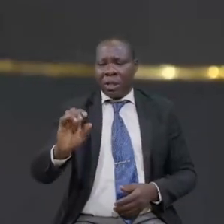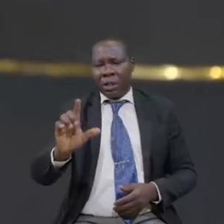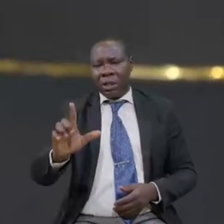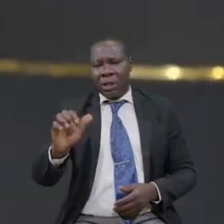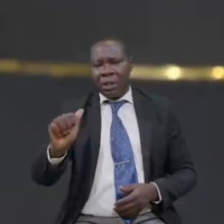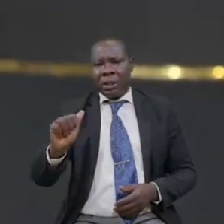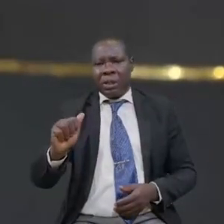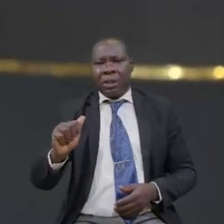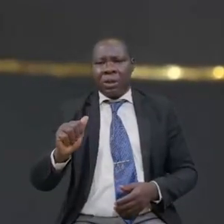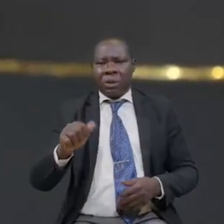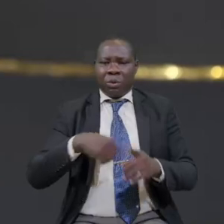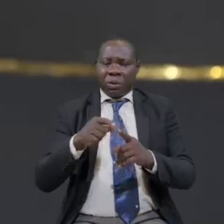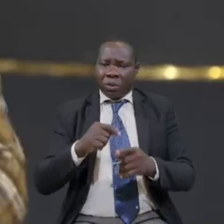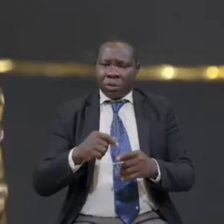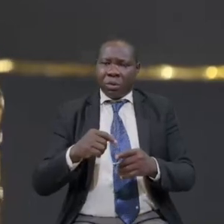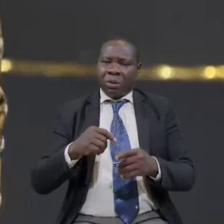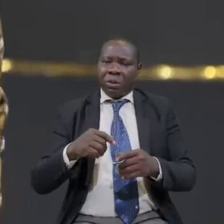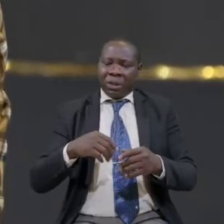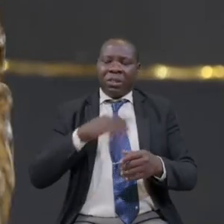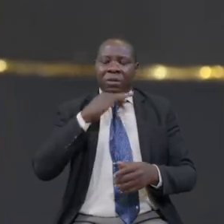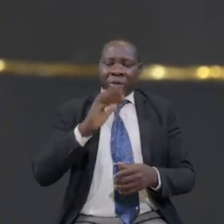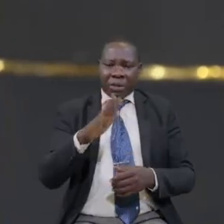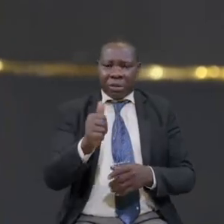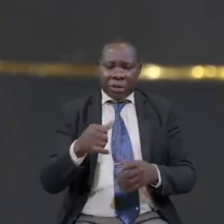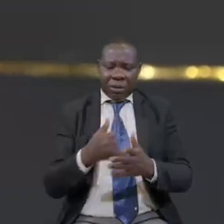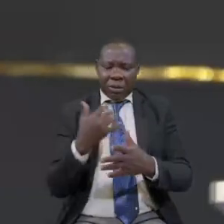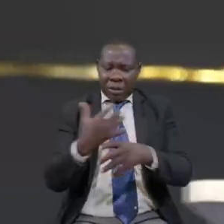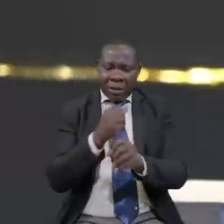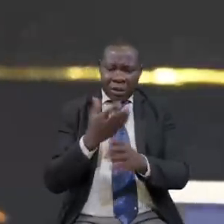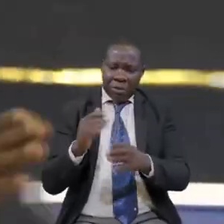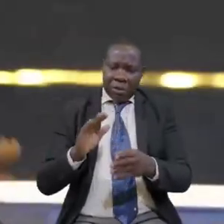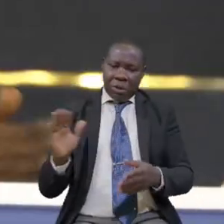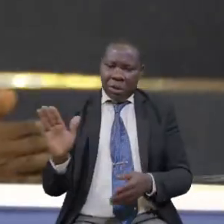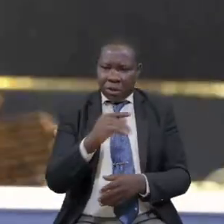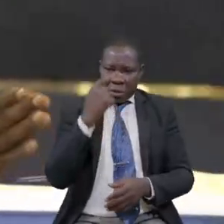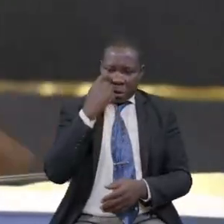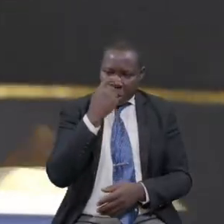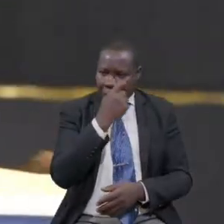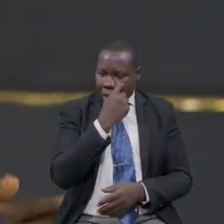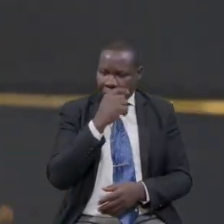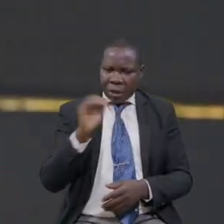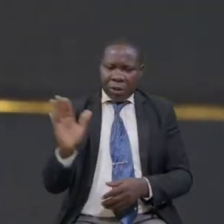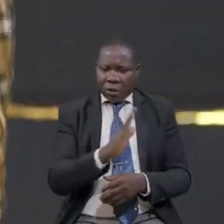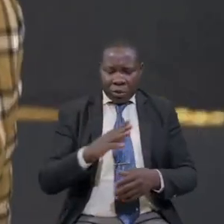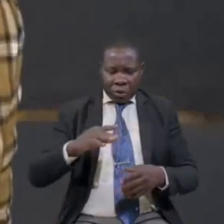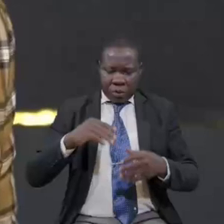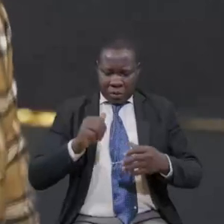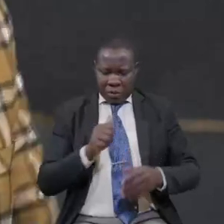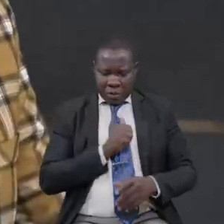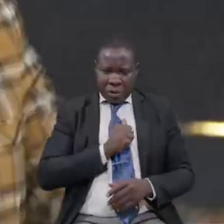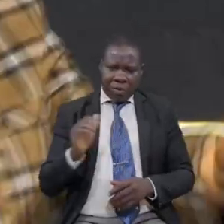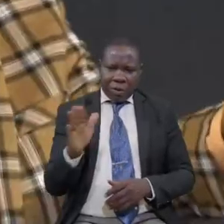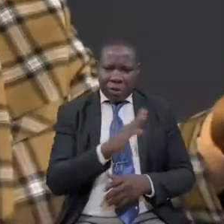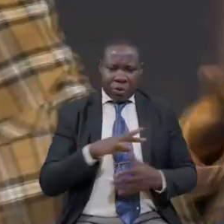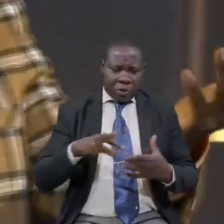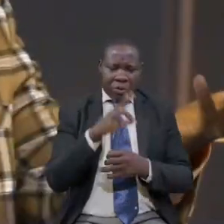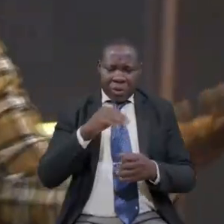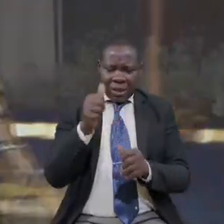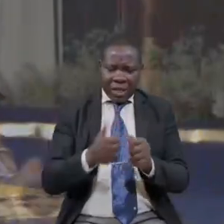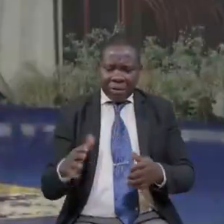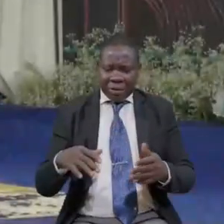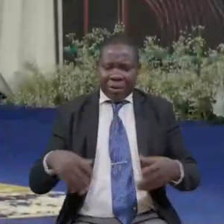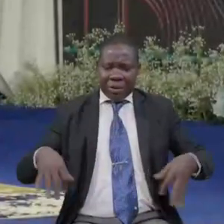qui voulait détruire votre vie, ôter votre esprit, votre âme, ou ôter tout ce qui est